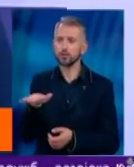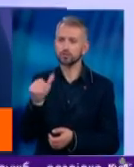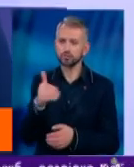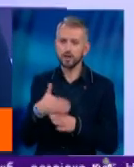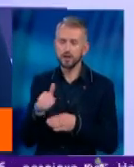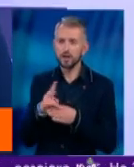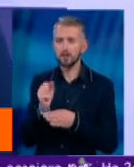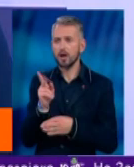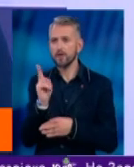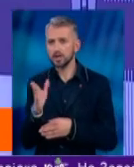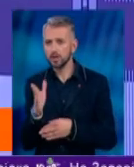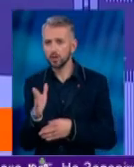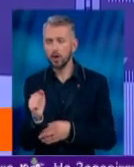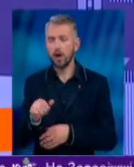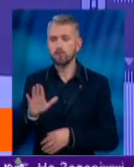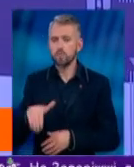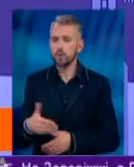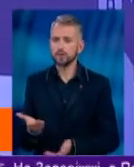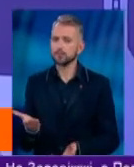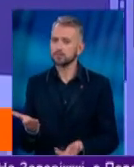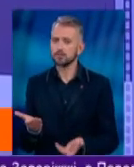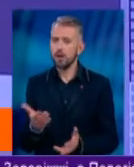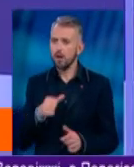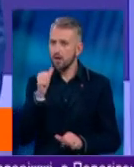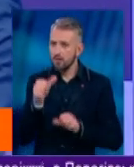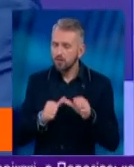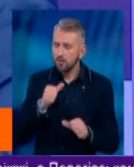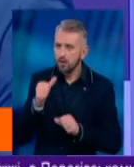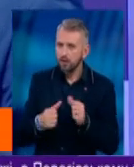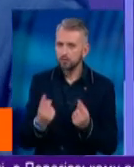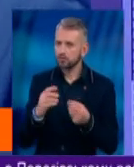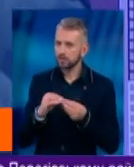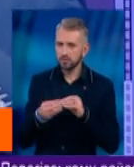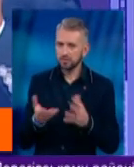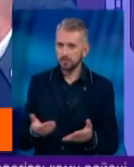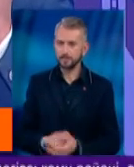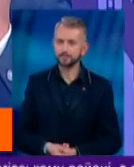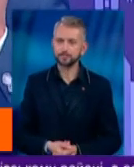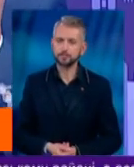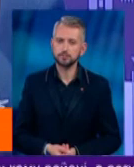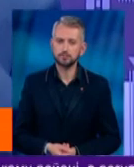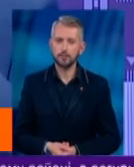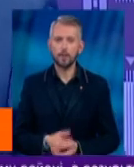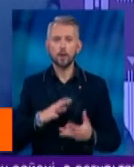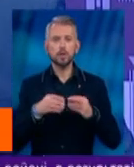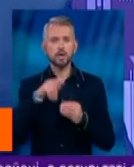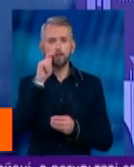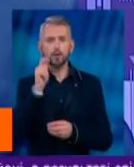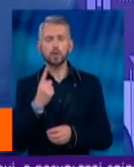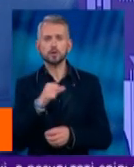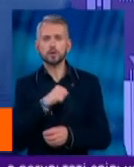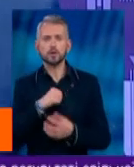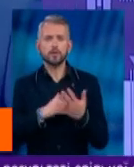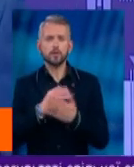кредит на ту саму квартиру, а потім, ну, роками величезні проблеми. Отже, в Україні один з